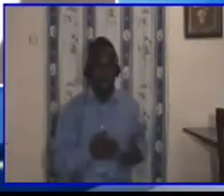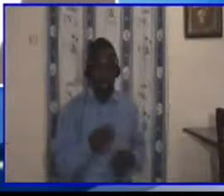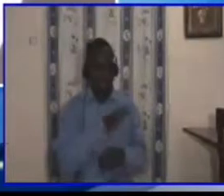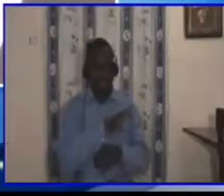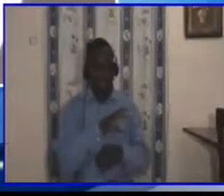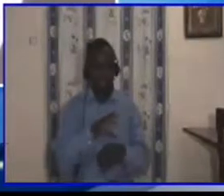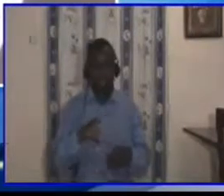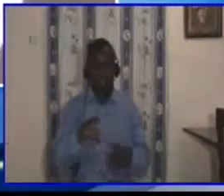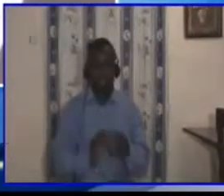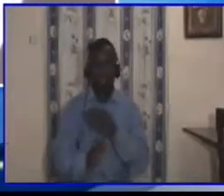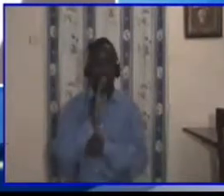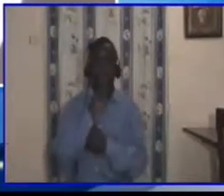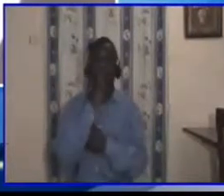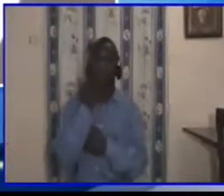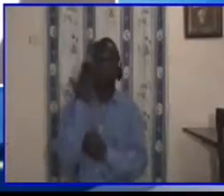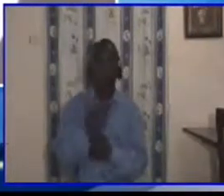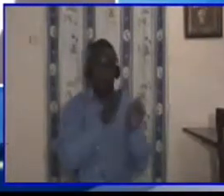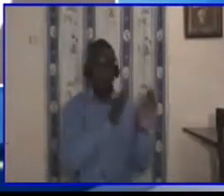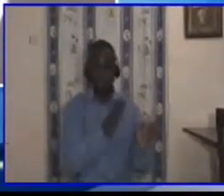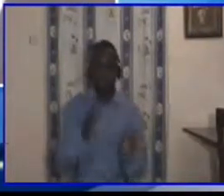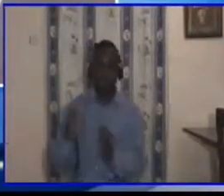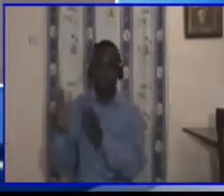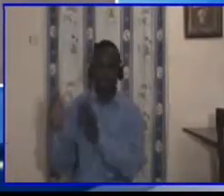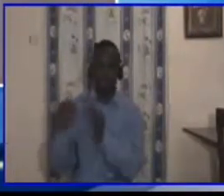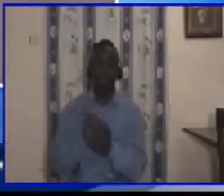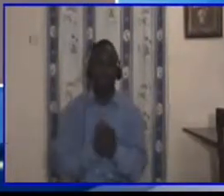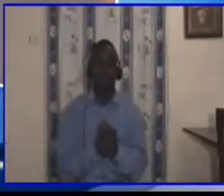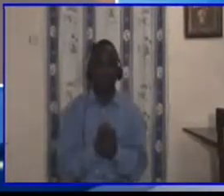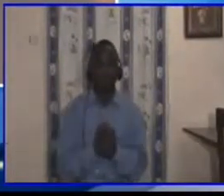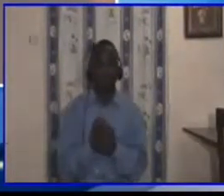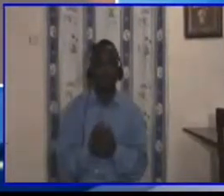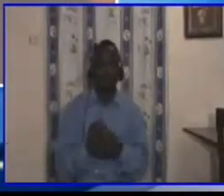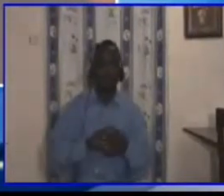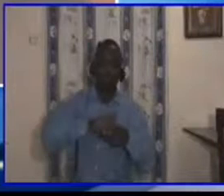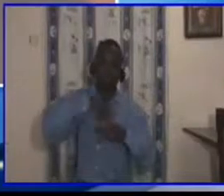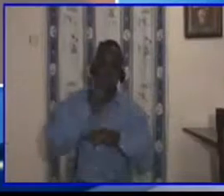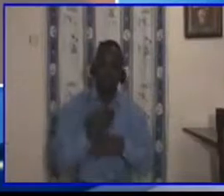ei cuori del popolo di dio furono preparati